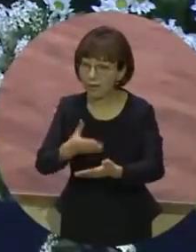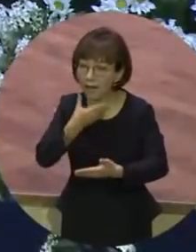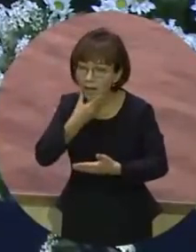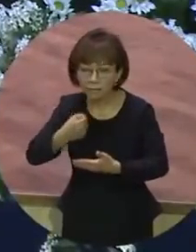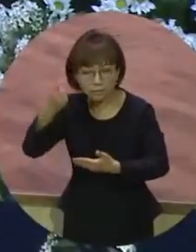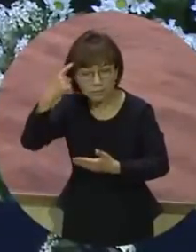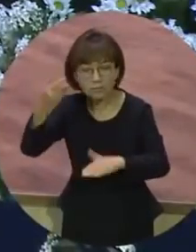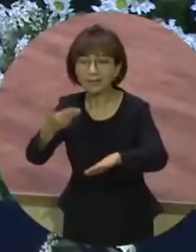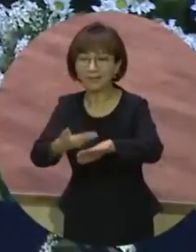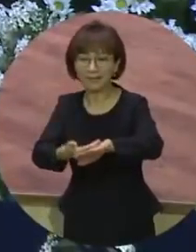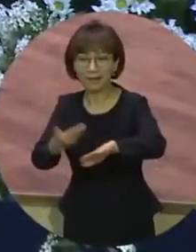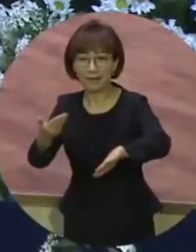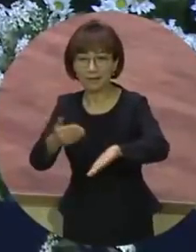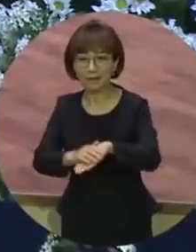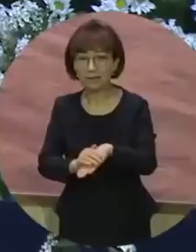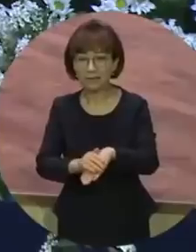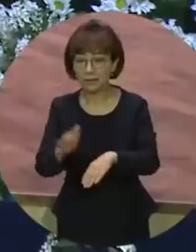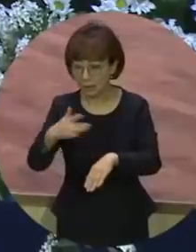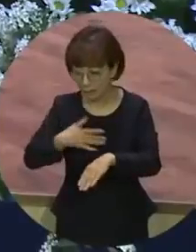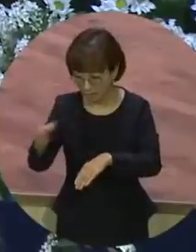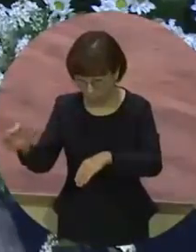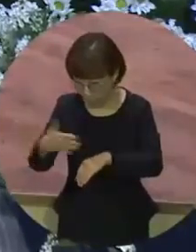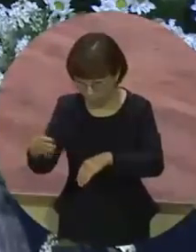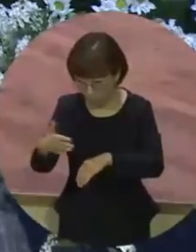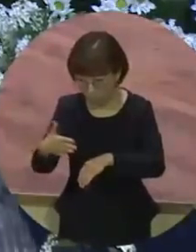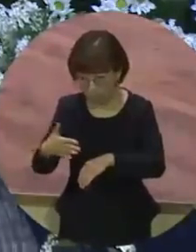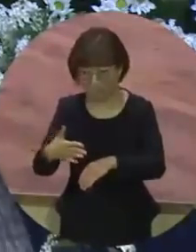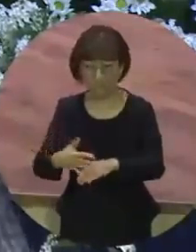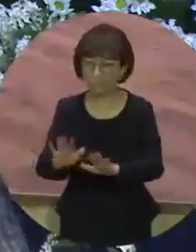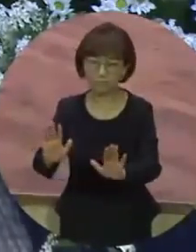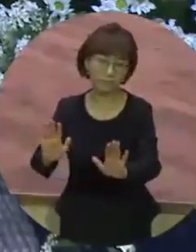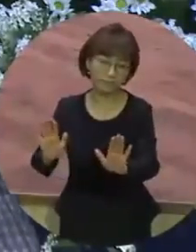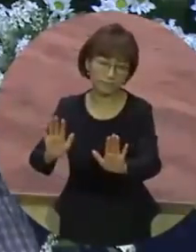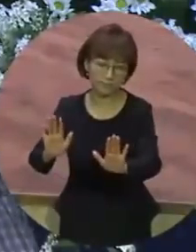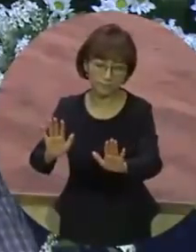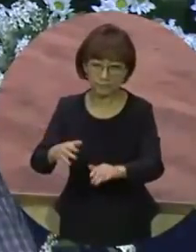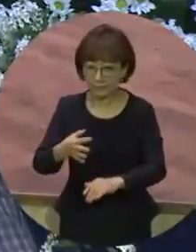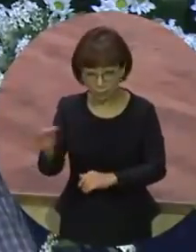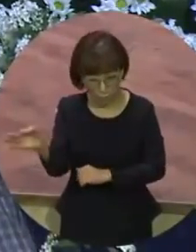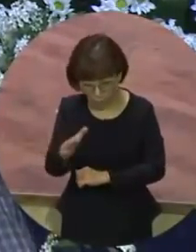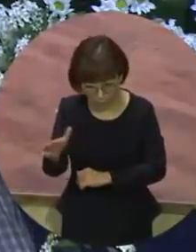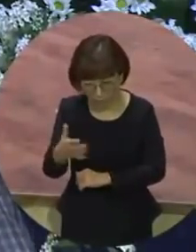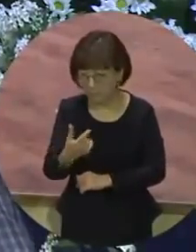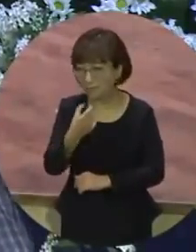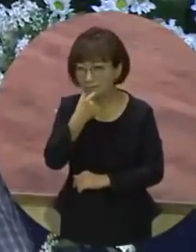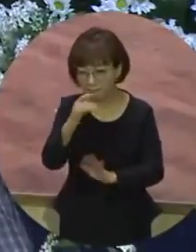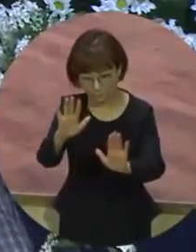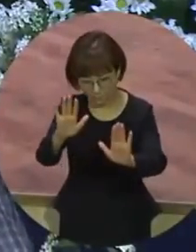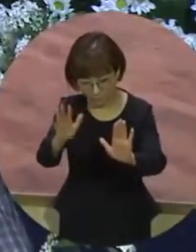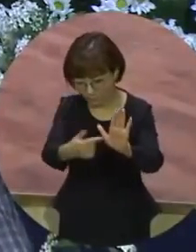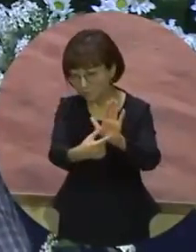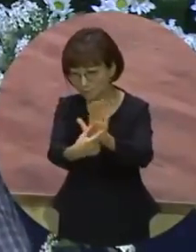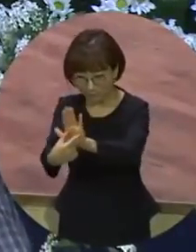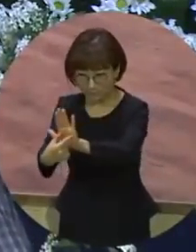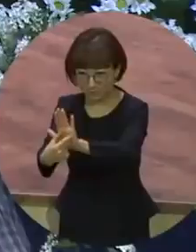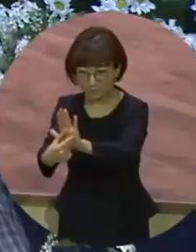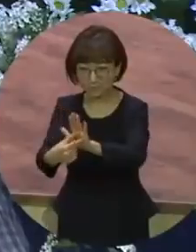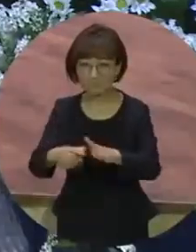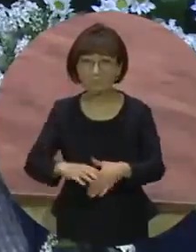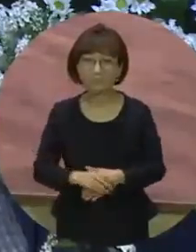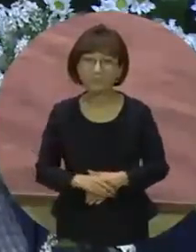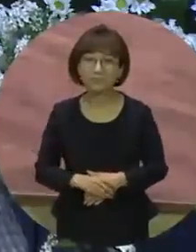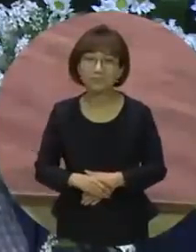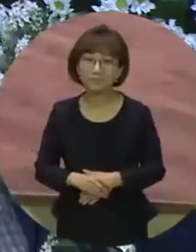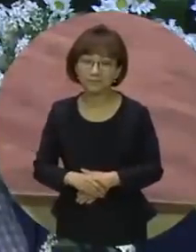14절에 보면요, 공짜로 주겠다는 이들의 제안을 계속 거절합니다. 그러니까 아브라함이 굳이